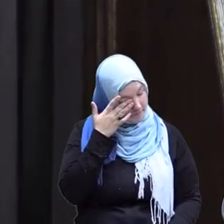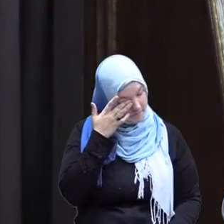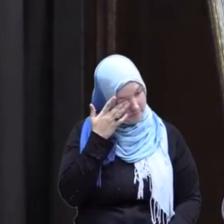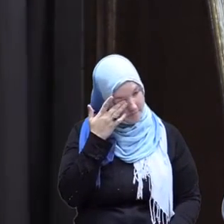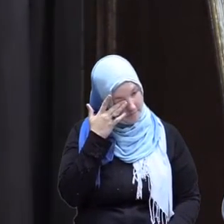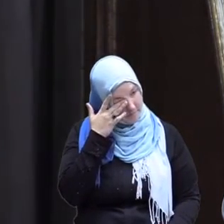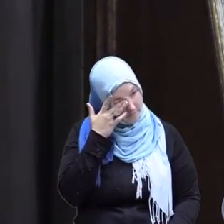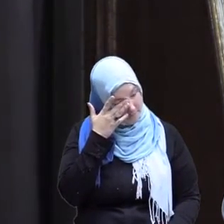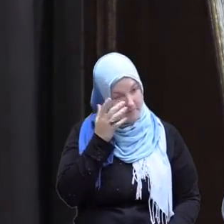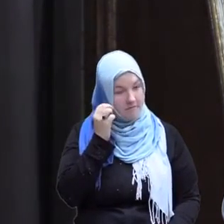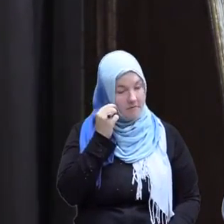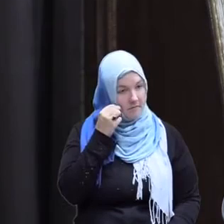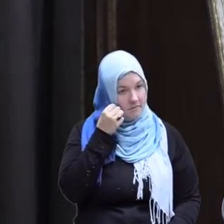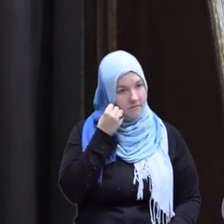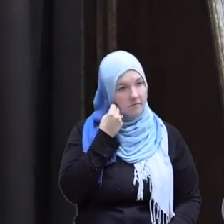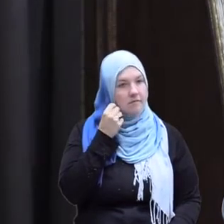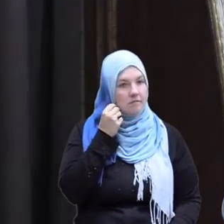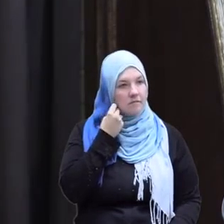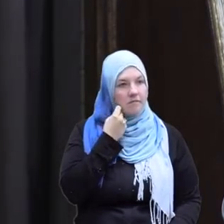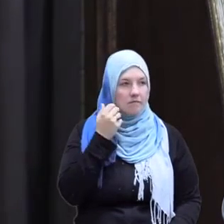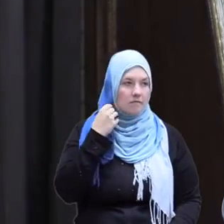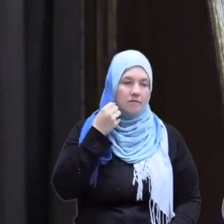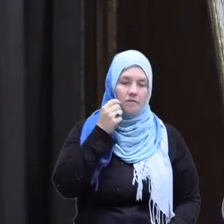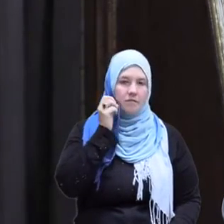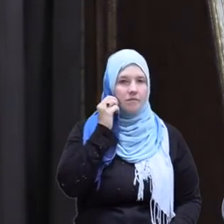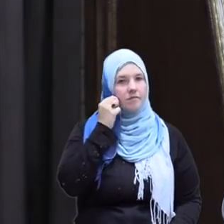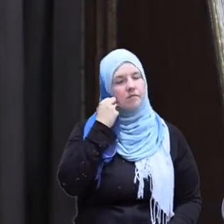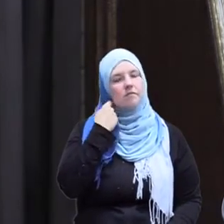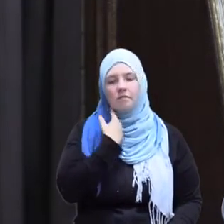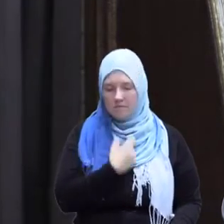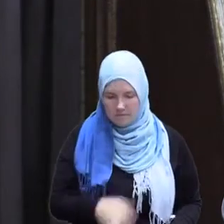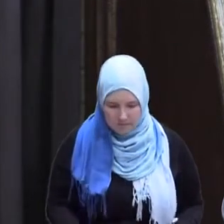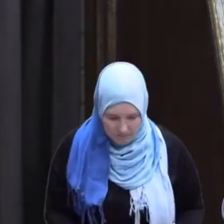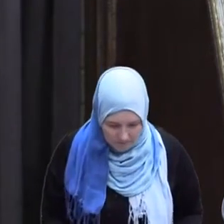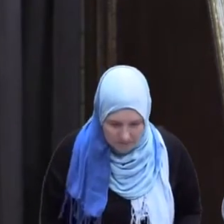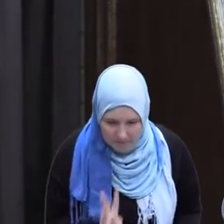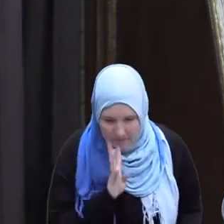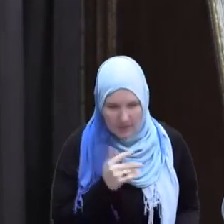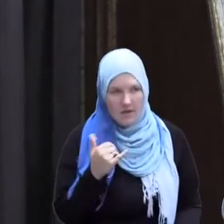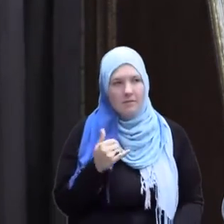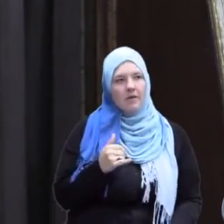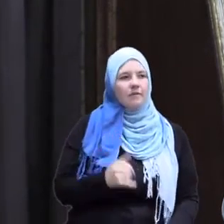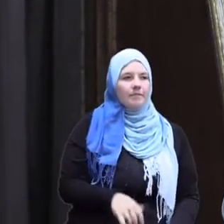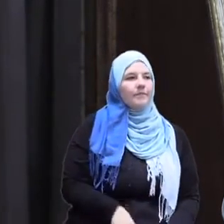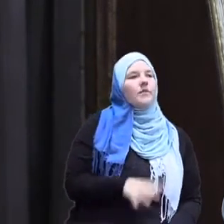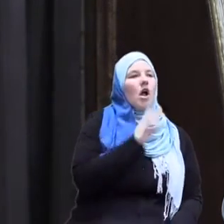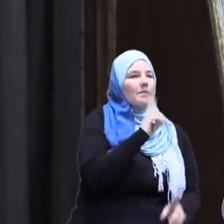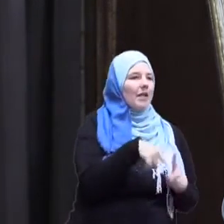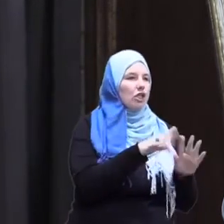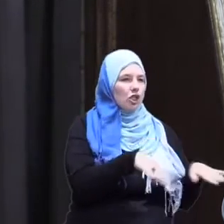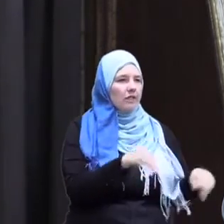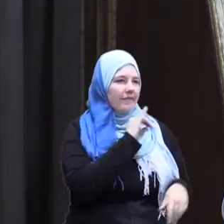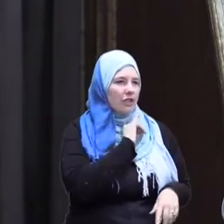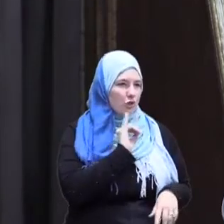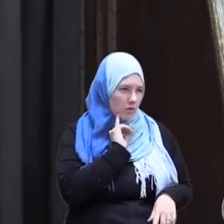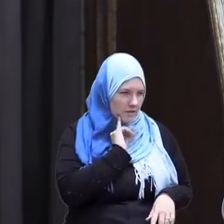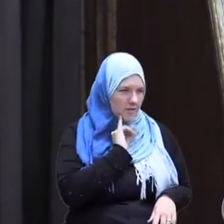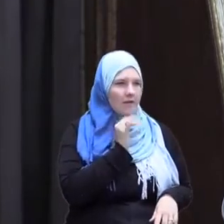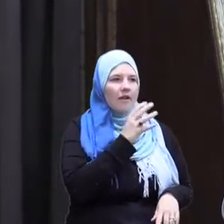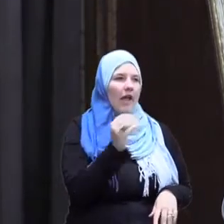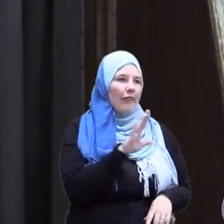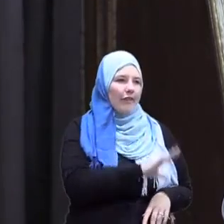يَقُولُونَ رَبَّنَا هَبْ لَنَا مِنْ أَزْوَاجِنَا وَذُرِّيَّاتِنَا قُرَّةَ أَعْيُنَ,